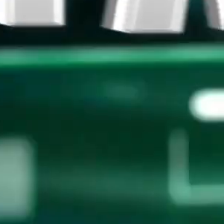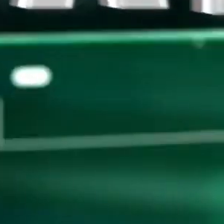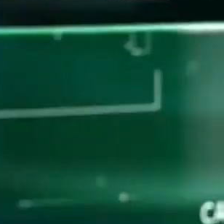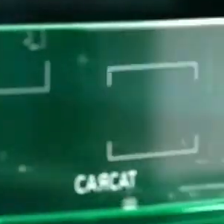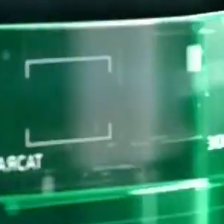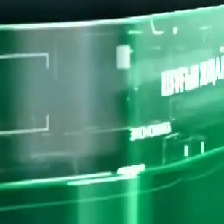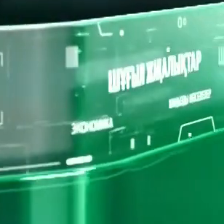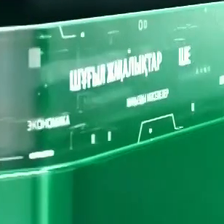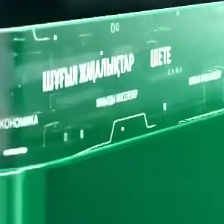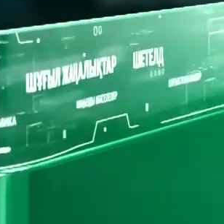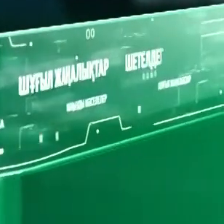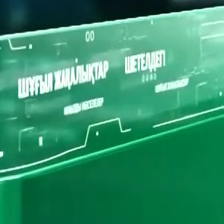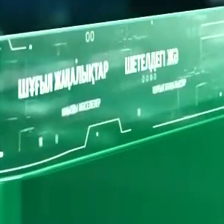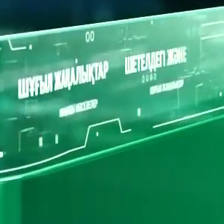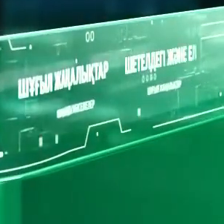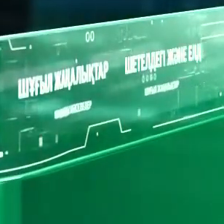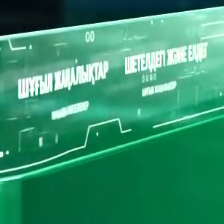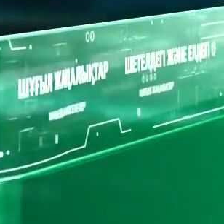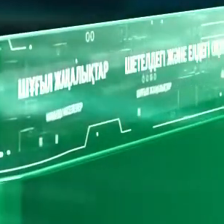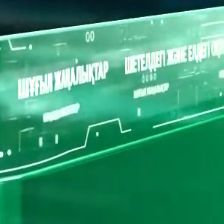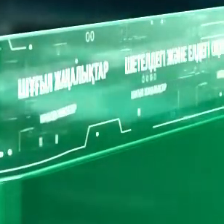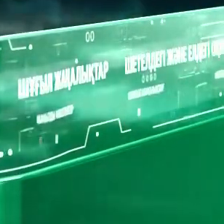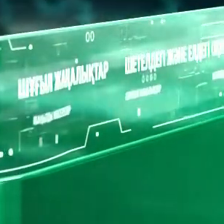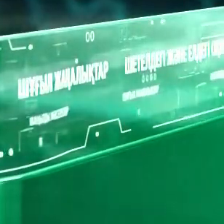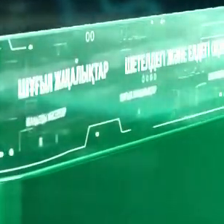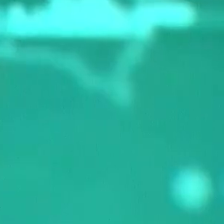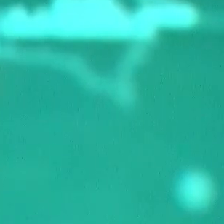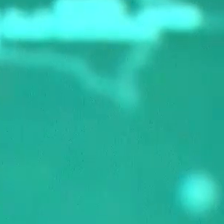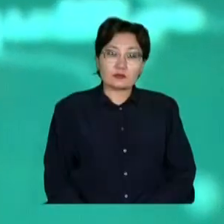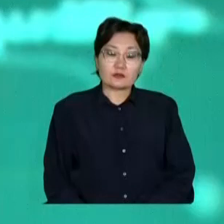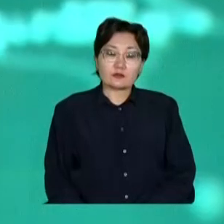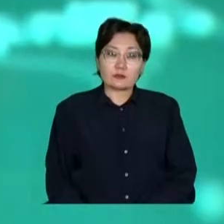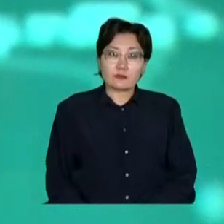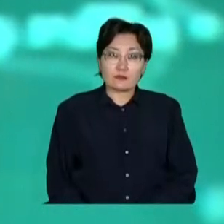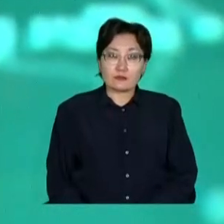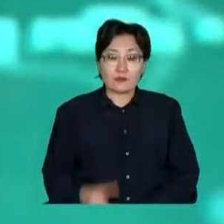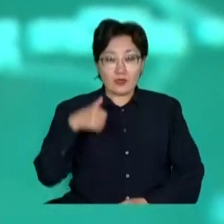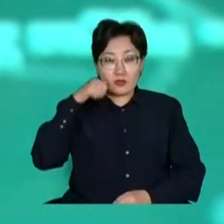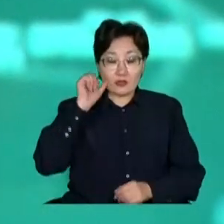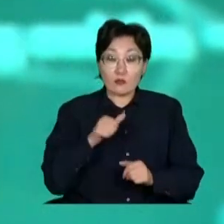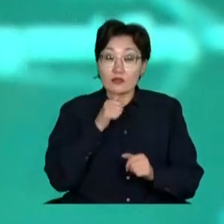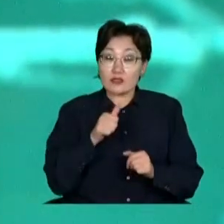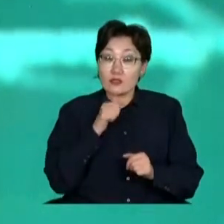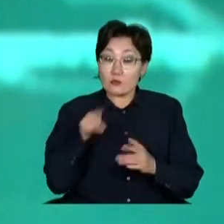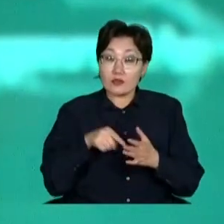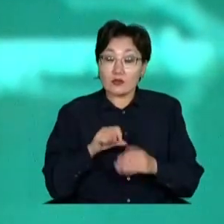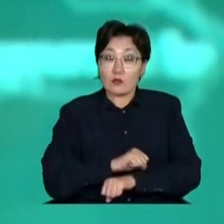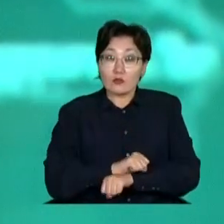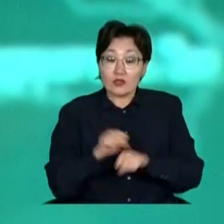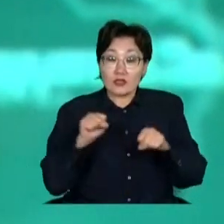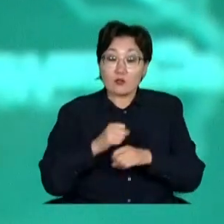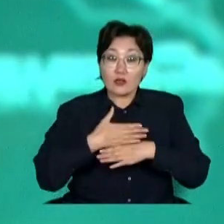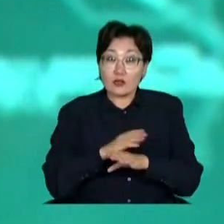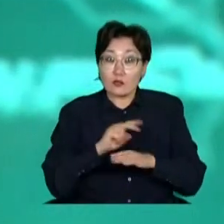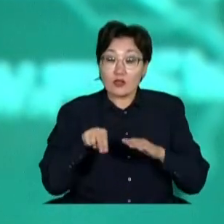Музыка. Кеше Қостанайдағы жарылыста қираған үйінді астынан